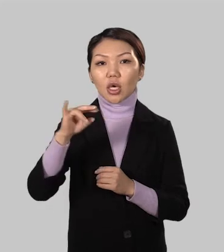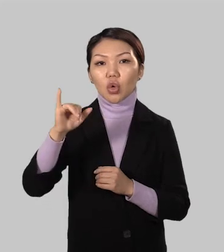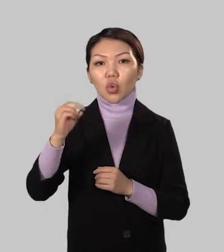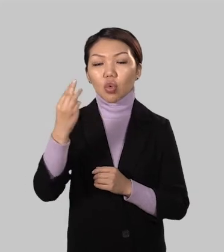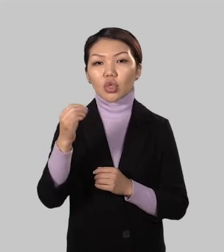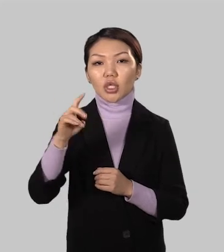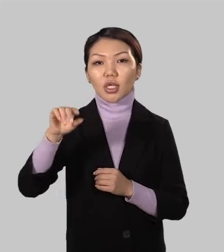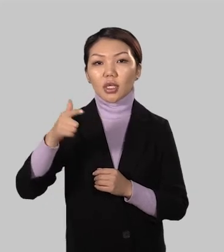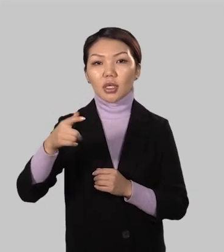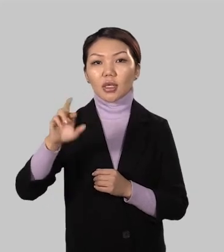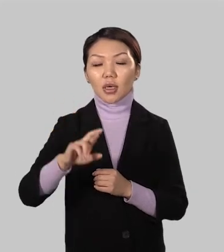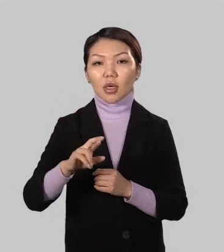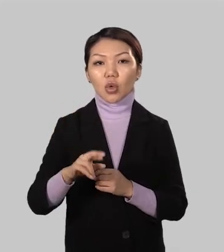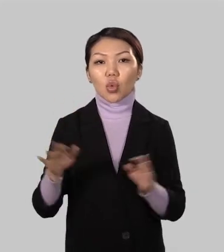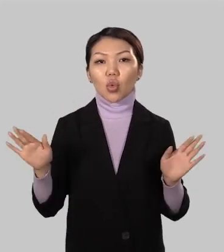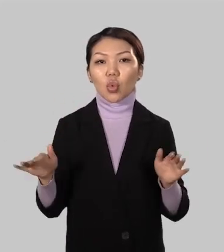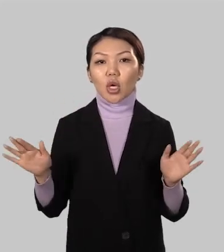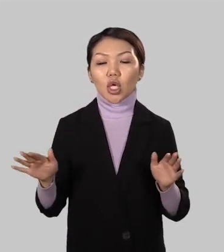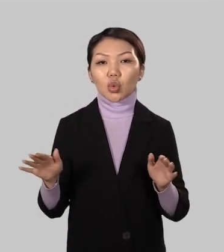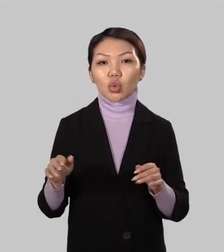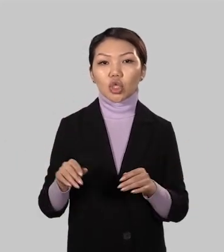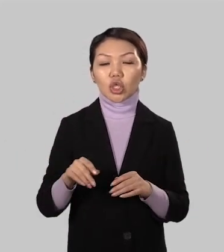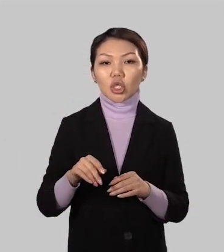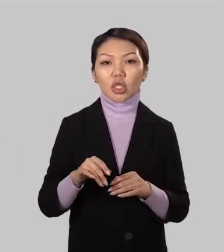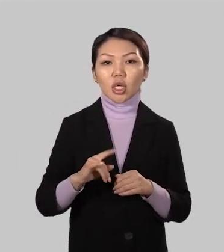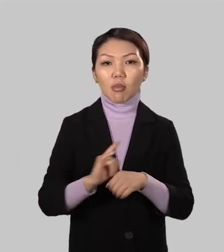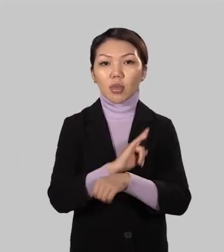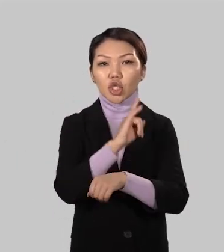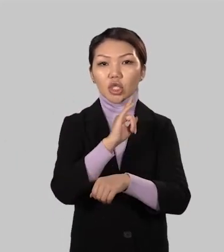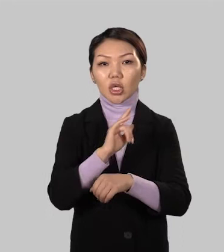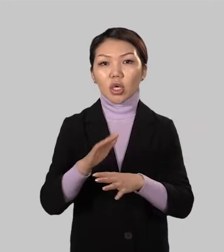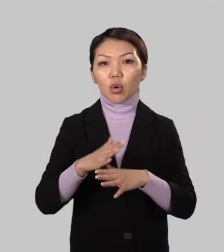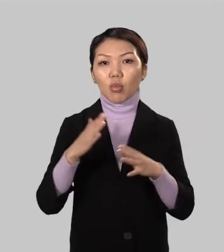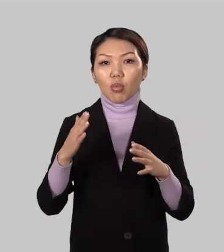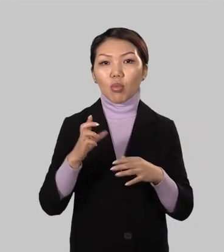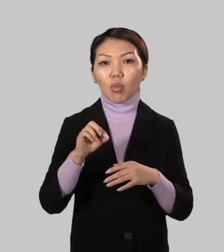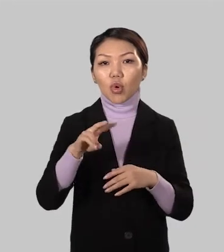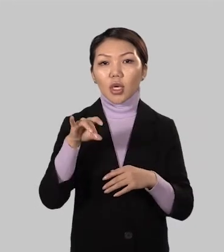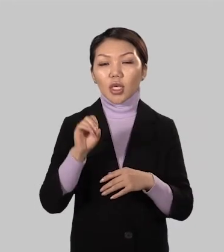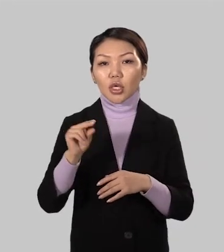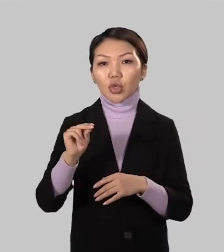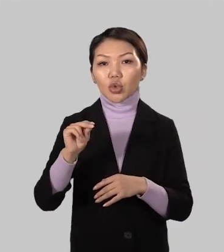летучих мышей более чуткий слух чем у полевых мышей